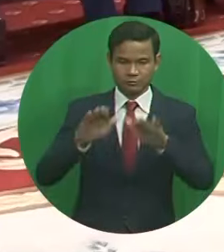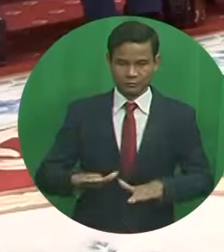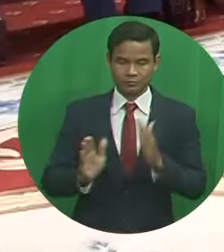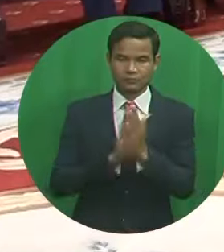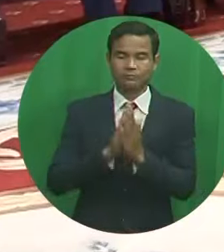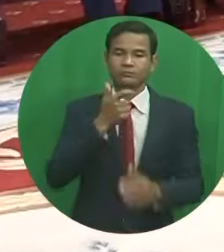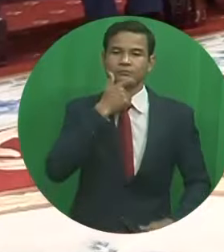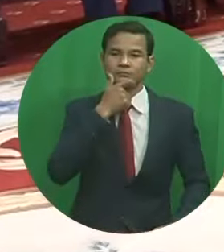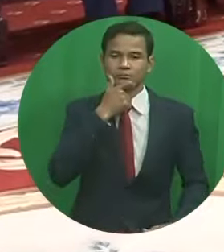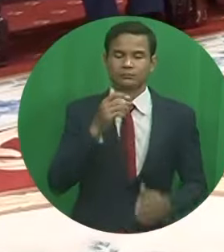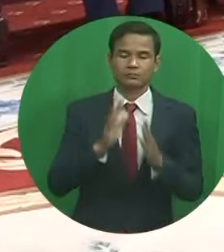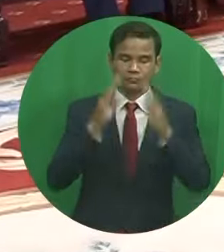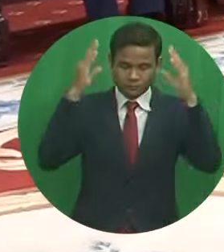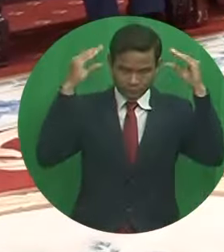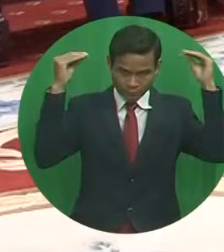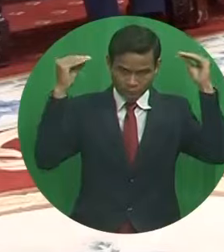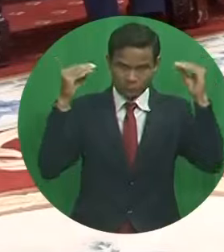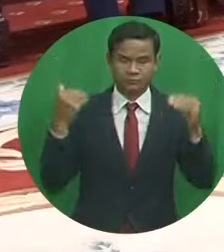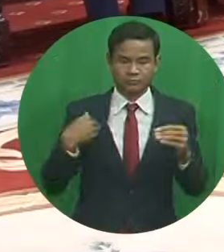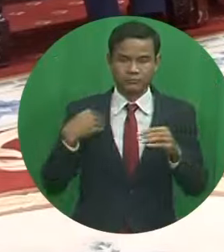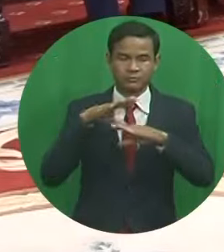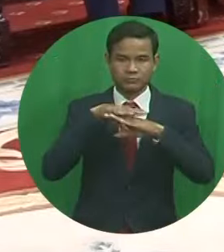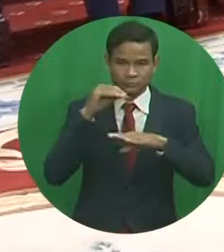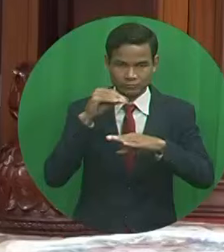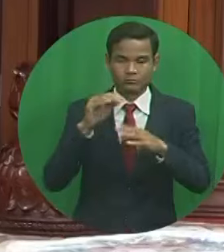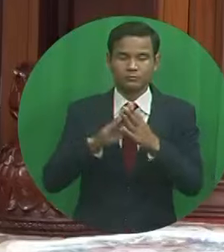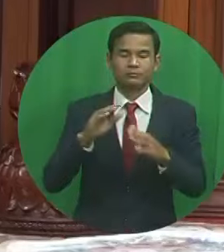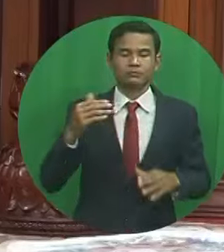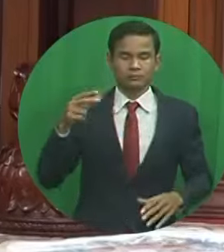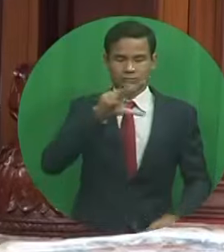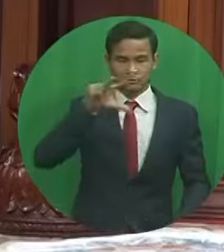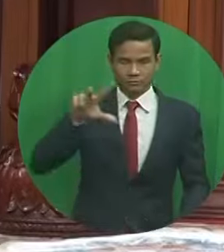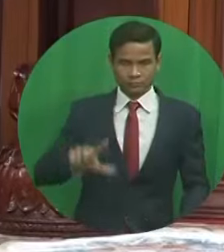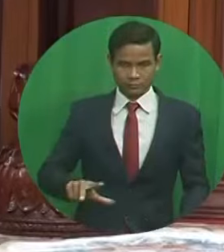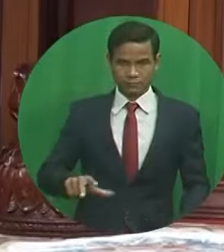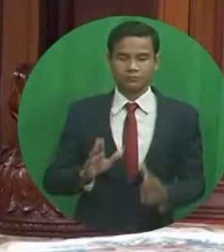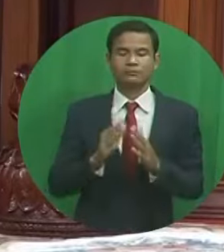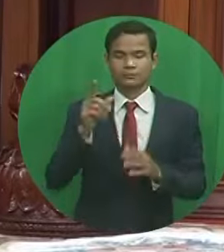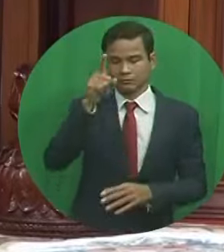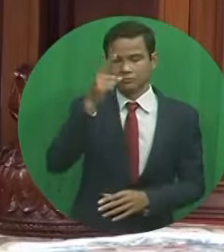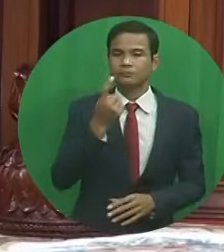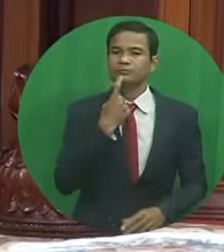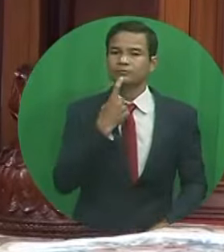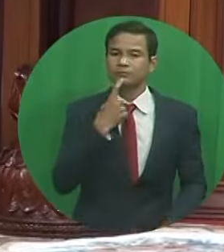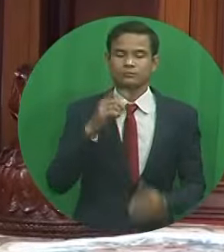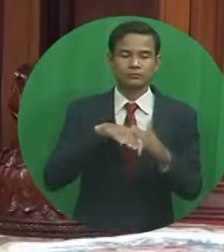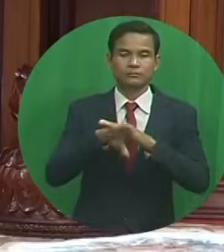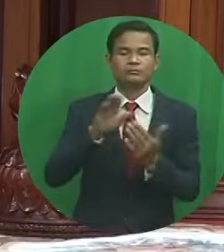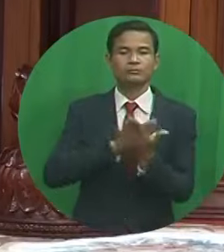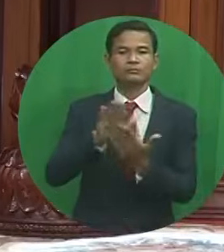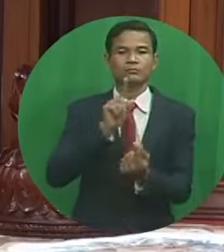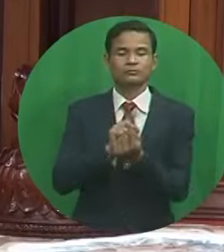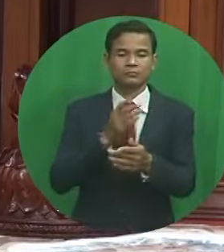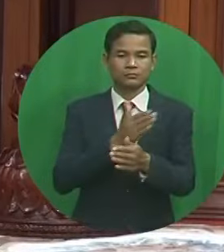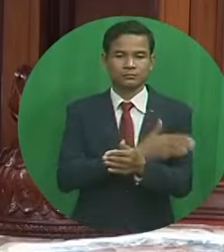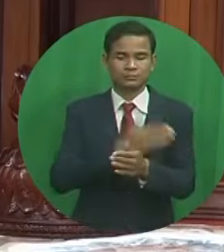ង់គ្លេសអៀឡង់ដាណឺម៉ាកស៊ូអេតណូវេសនិងហ្វ្រាំងឡង់ចូលជួបសម្ដែងការគួសមនិងទទួលអនុសាសន៍មុន